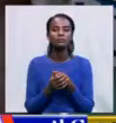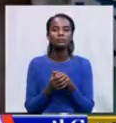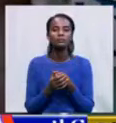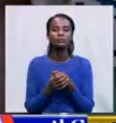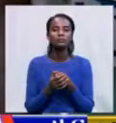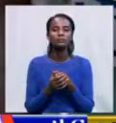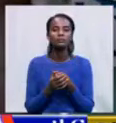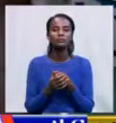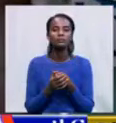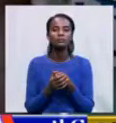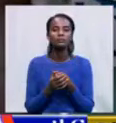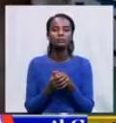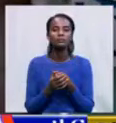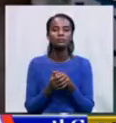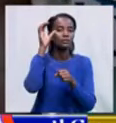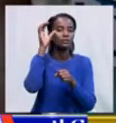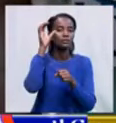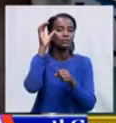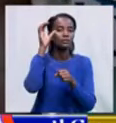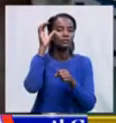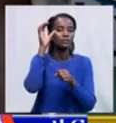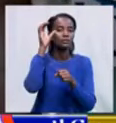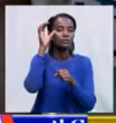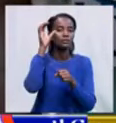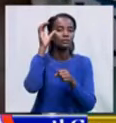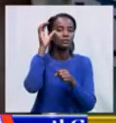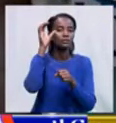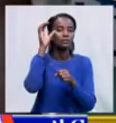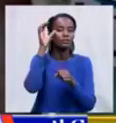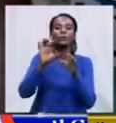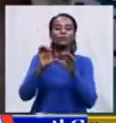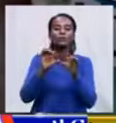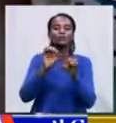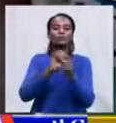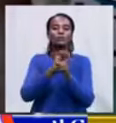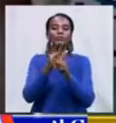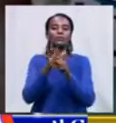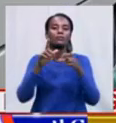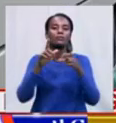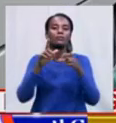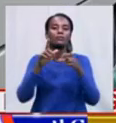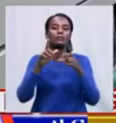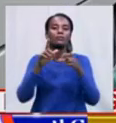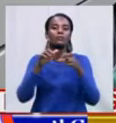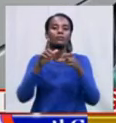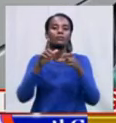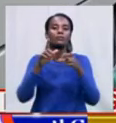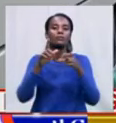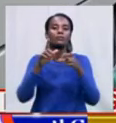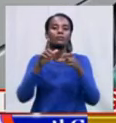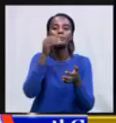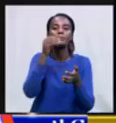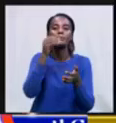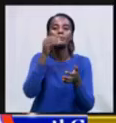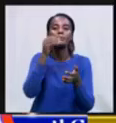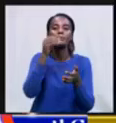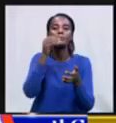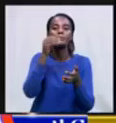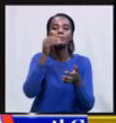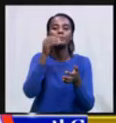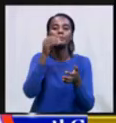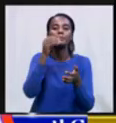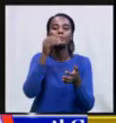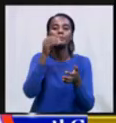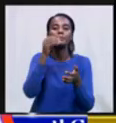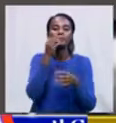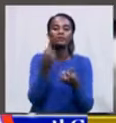የኮቪድ-19 ቫይረስ ከቻይና ውሃን ግዛት መነሻውን አድርጓል። በኩቤ ግዛት ትልቅ እንስሳት ገበያ ይገኛል። በሽታው በዚያ የሚሸጡ እንስሳትን